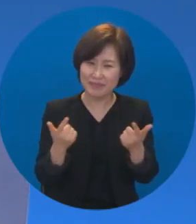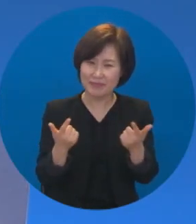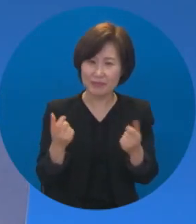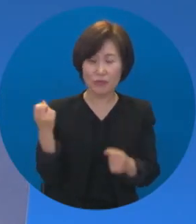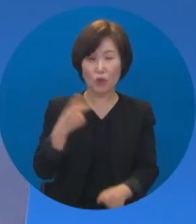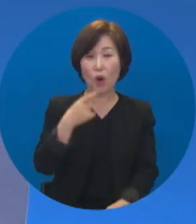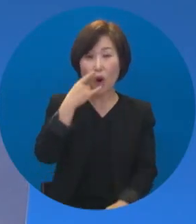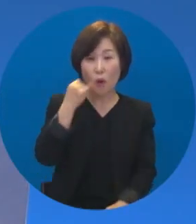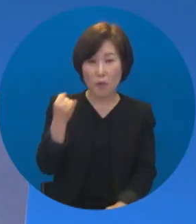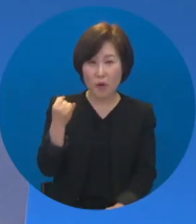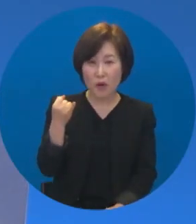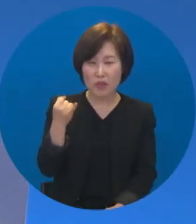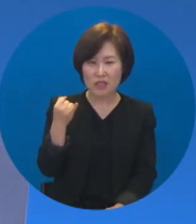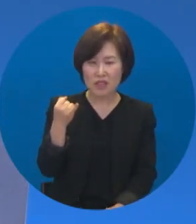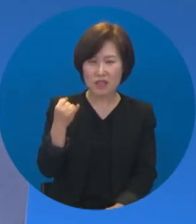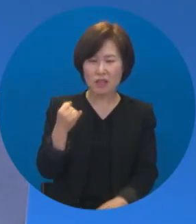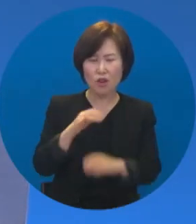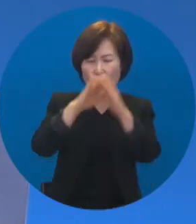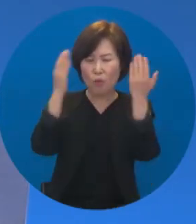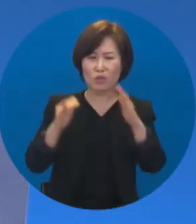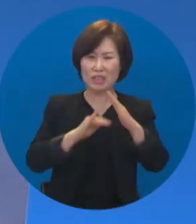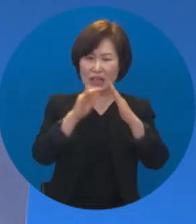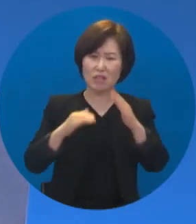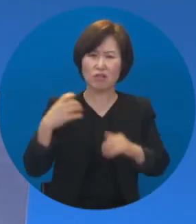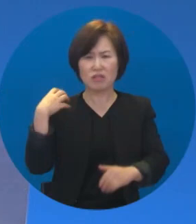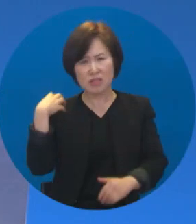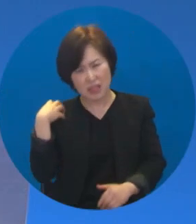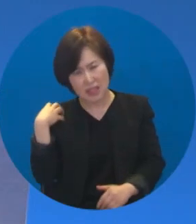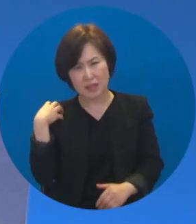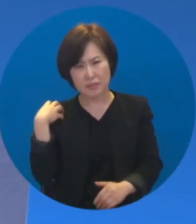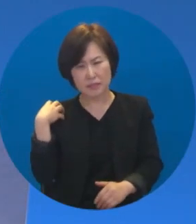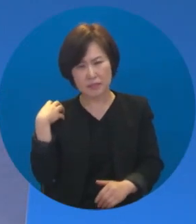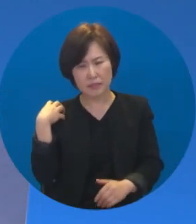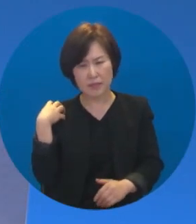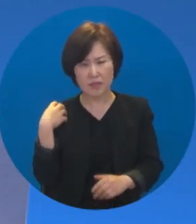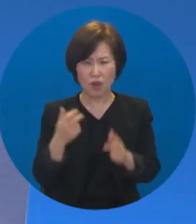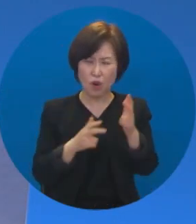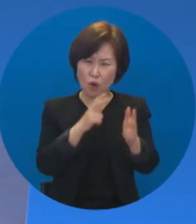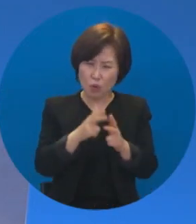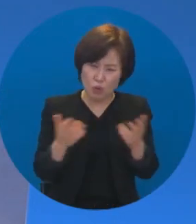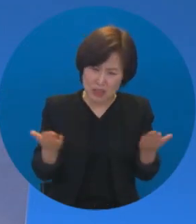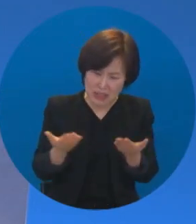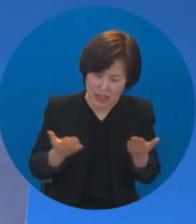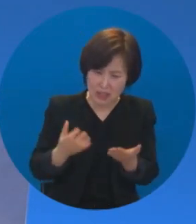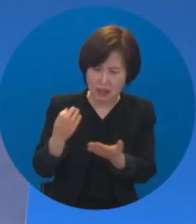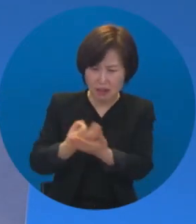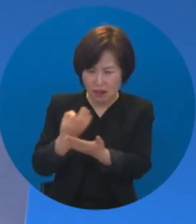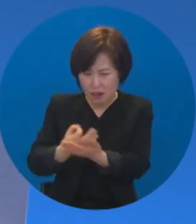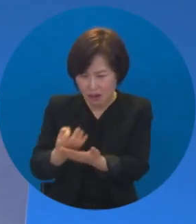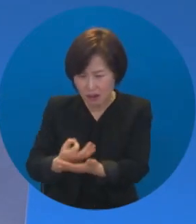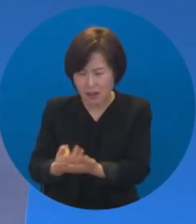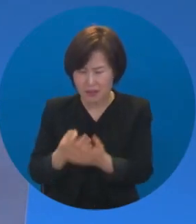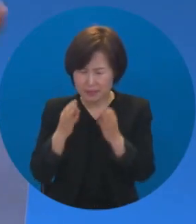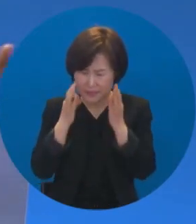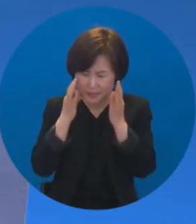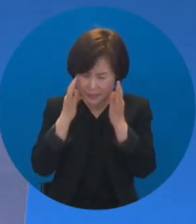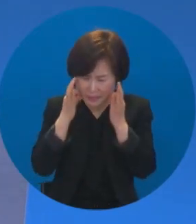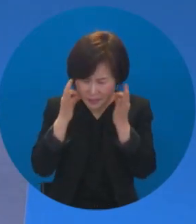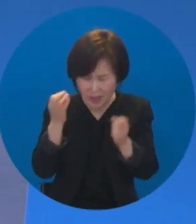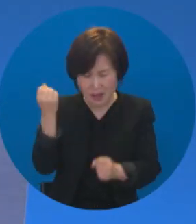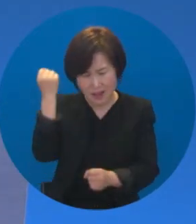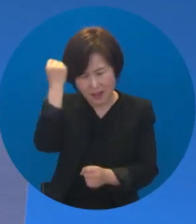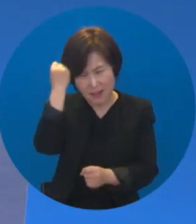어머니는 그래서 모든 짐을 지시고 뭐 여러 가구 공장부터 시작해서 스웨터 공장 또 여러 잡